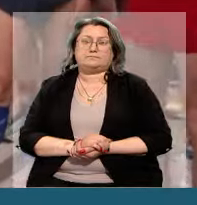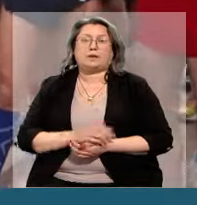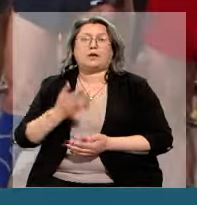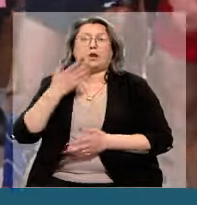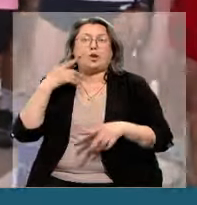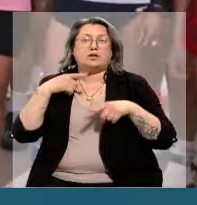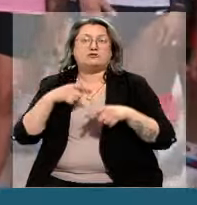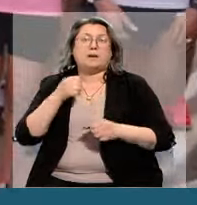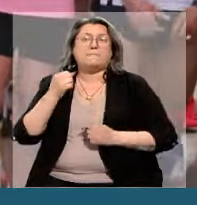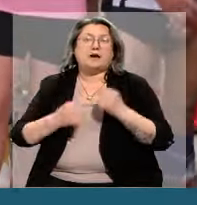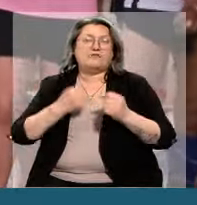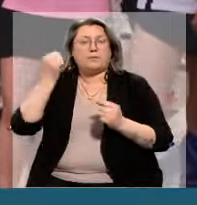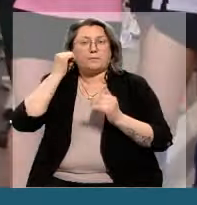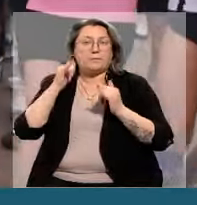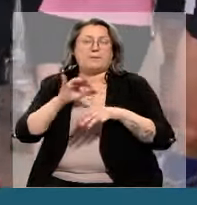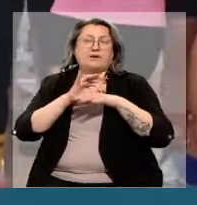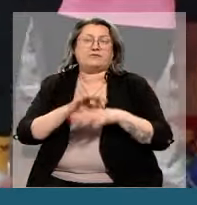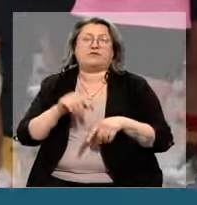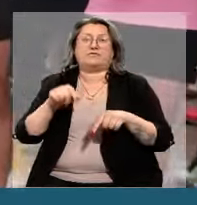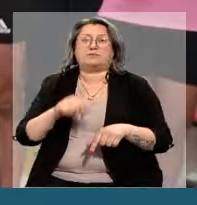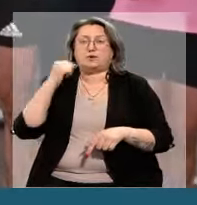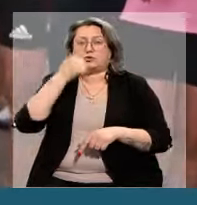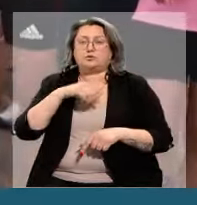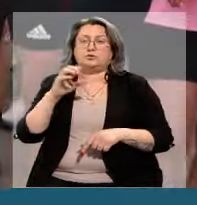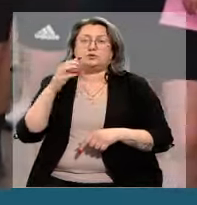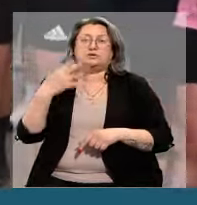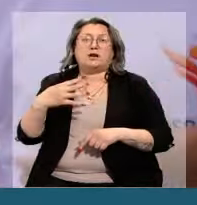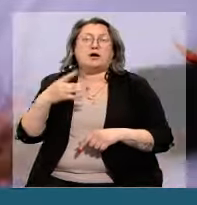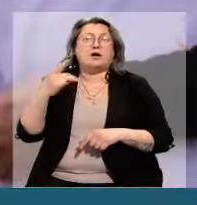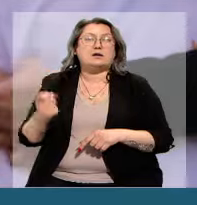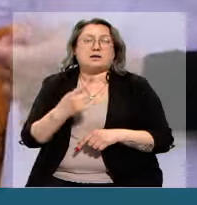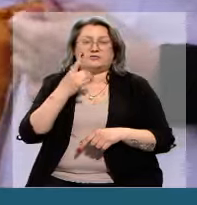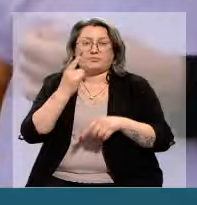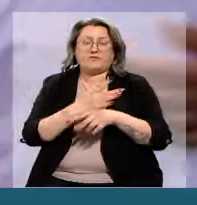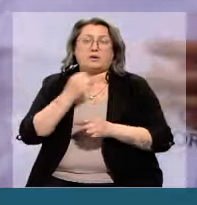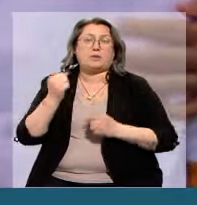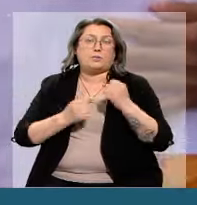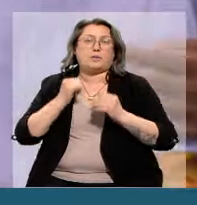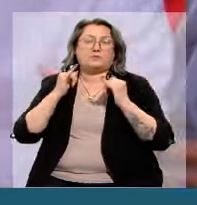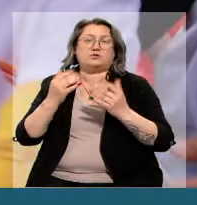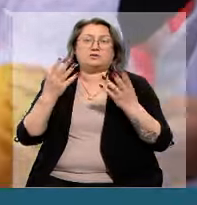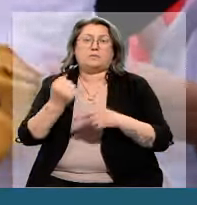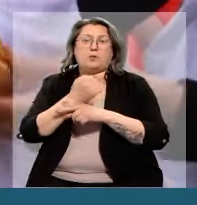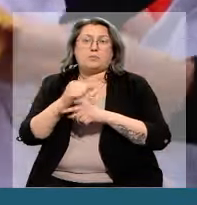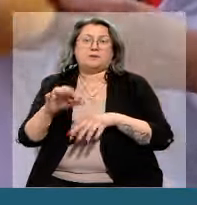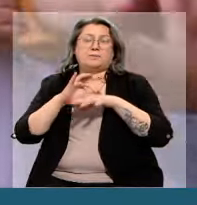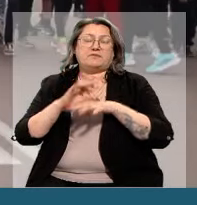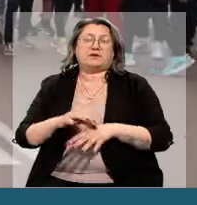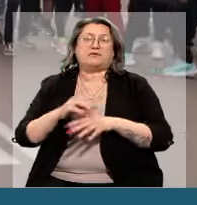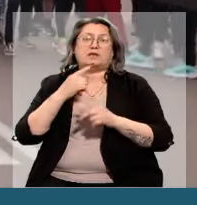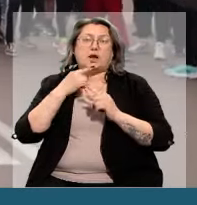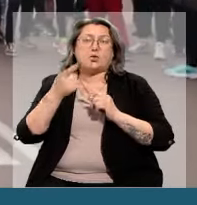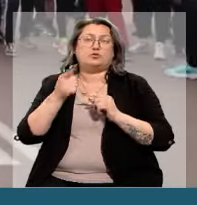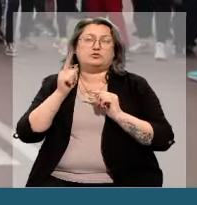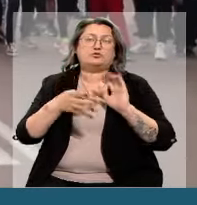Легкий атлетический марафон «Память» проходит в этом году в 40-й раз. Впервые пробег, посвященный Дню Победы, состоялся в